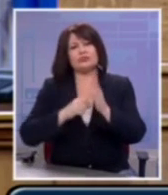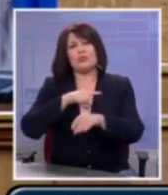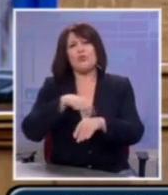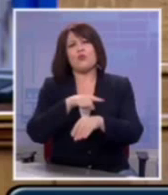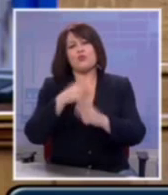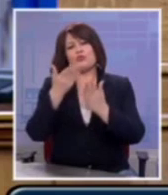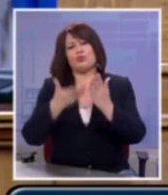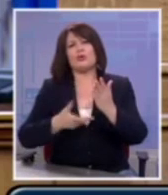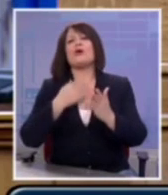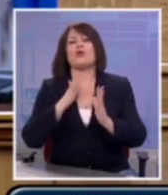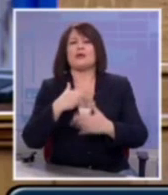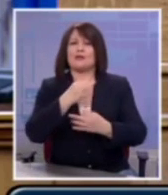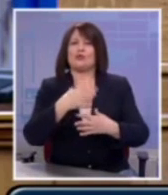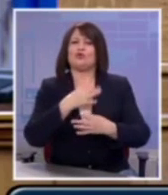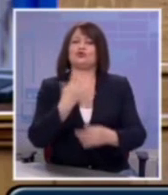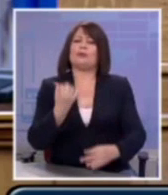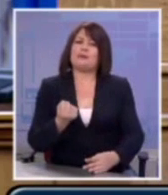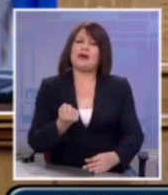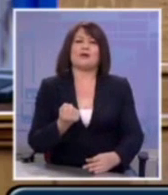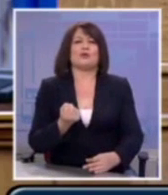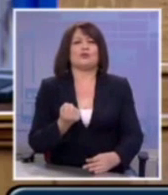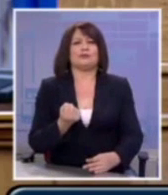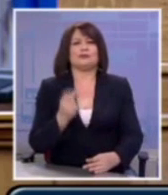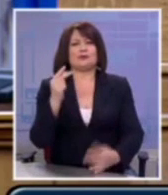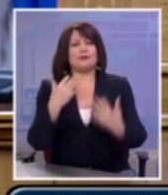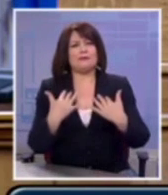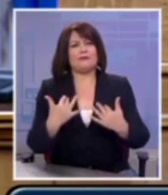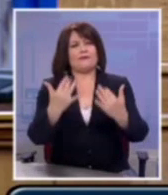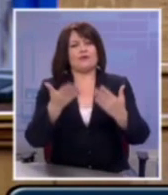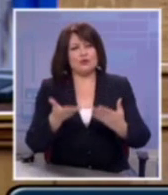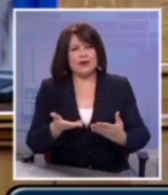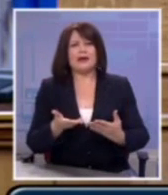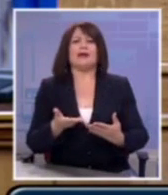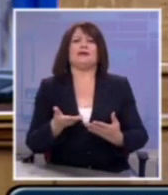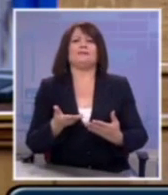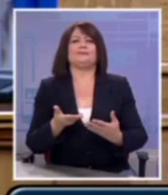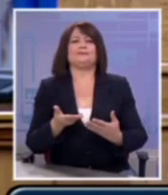το χρόνο, στους εκπροσώπους και του Κοινοβουλίου αλλά και